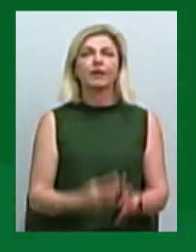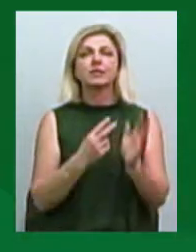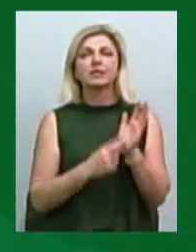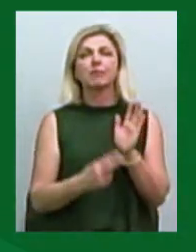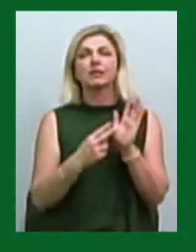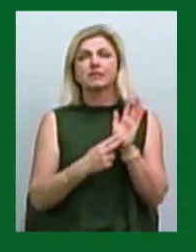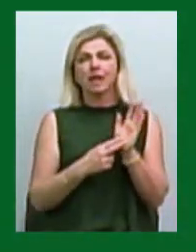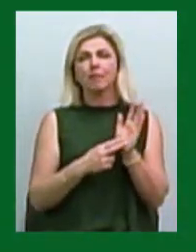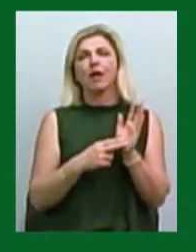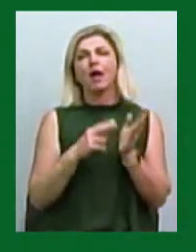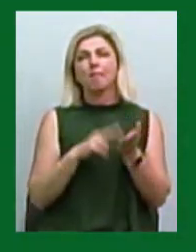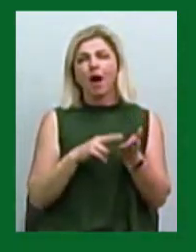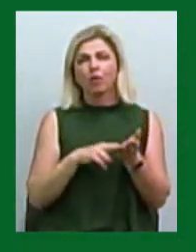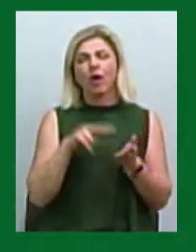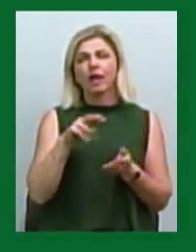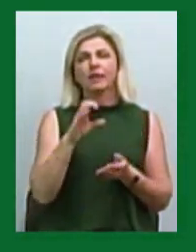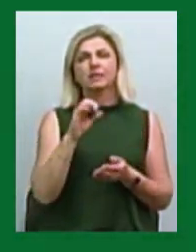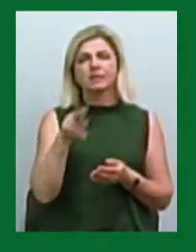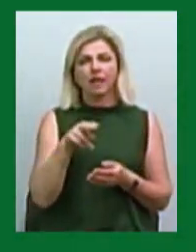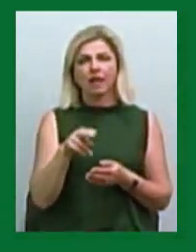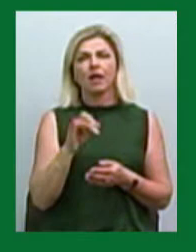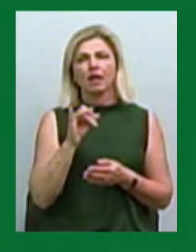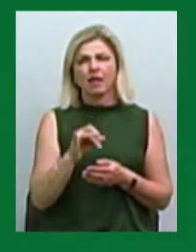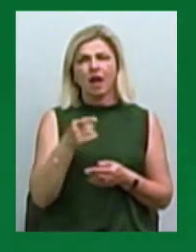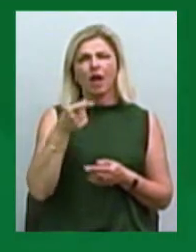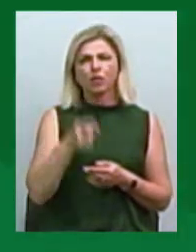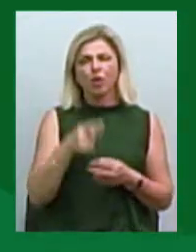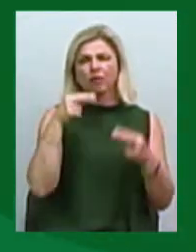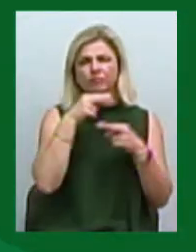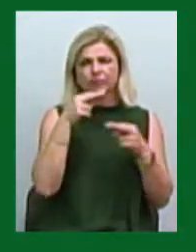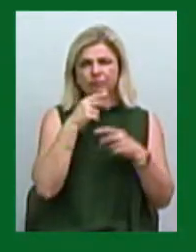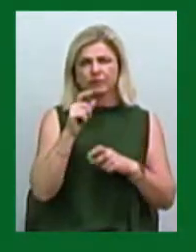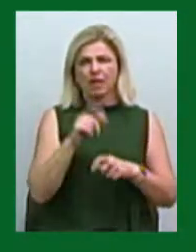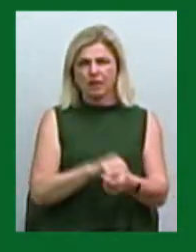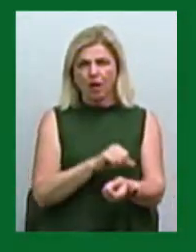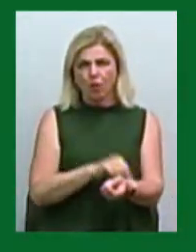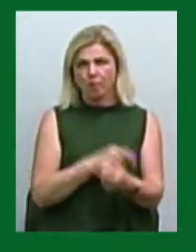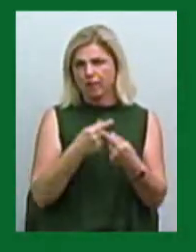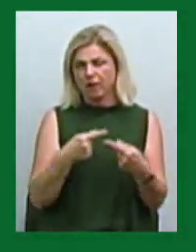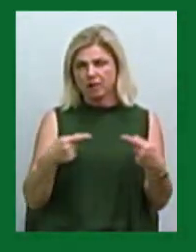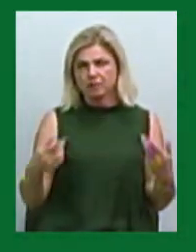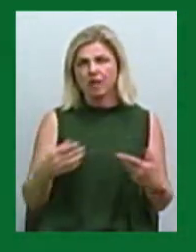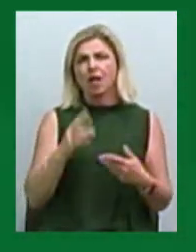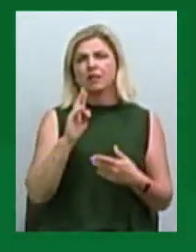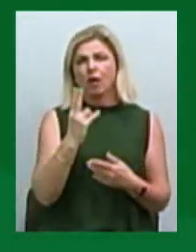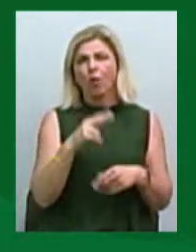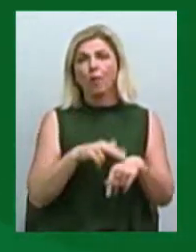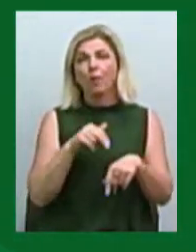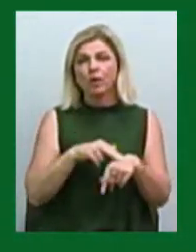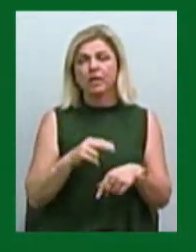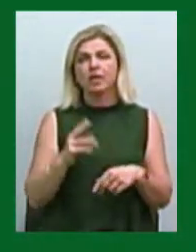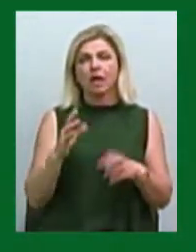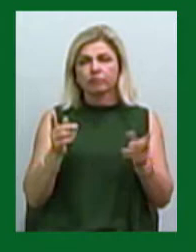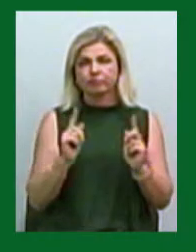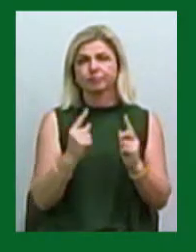77 марок ЛСД, 150 закладок, кілограм амфетаміну та інші наркотичні речовини. Миколаївські поліцейські